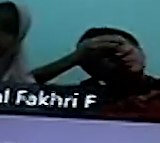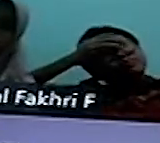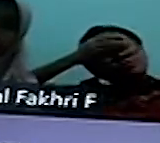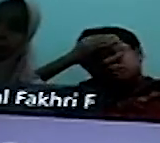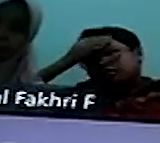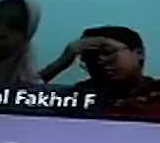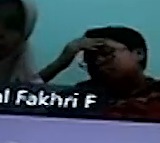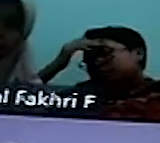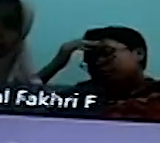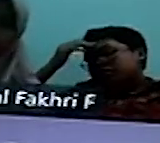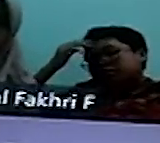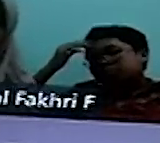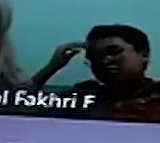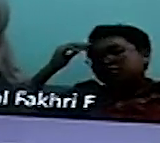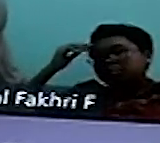mereka dari rumah.